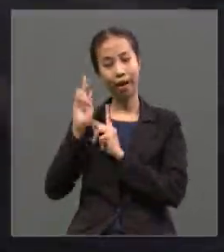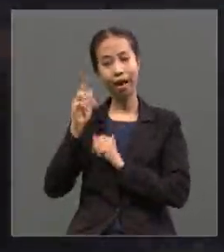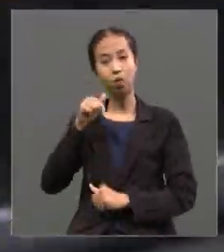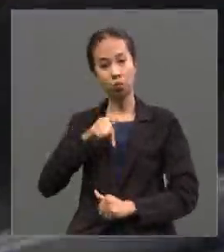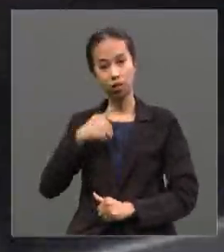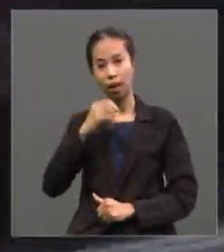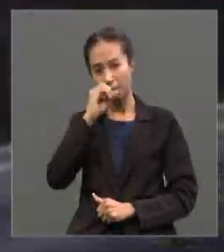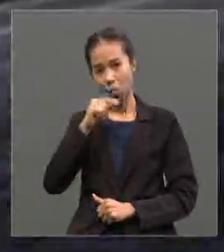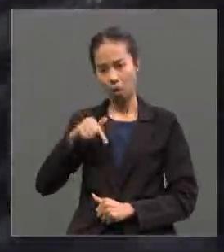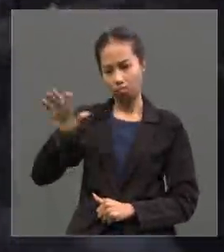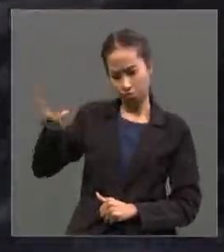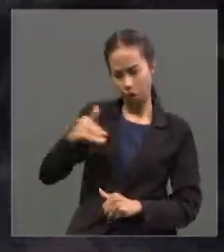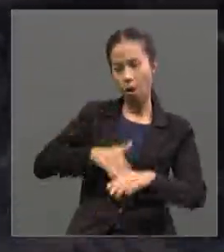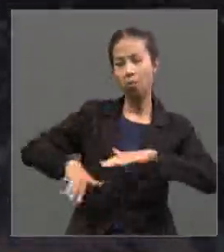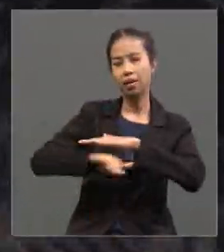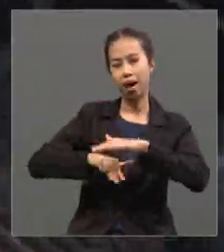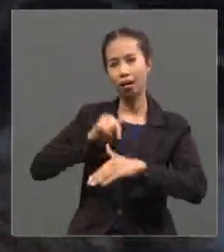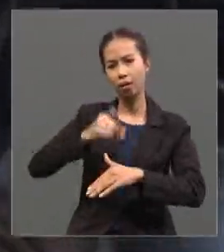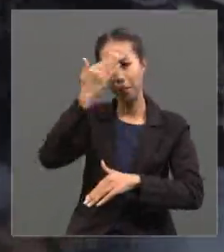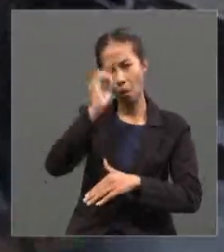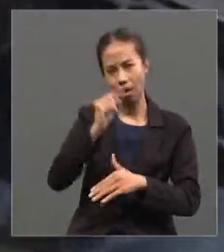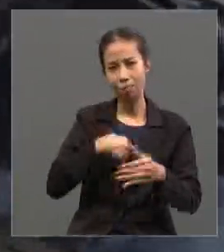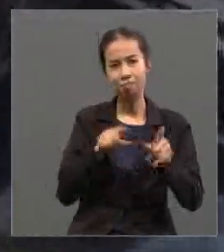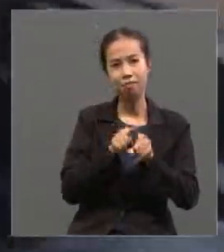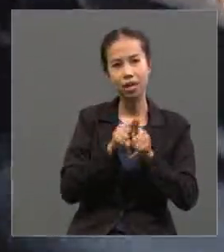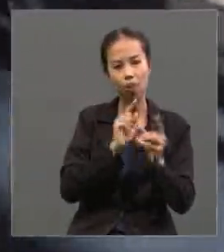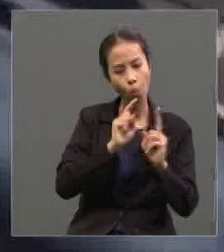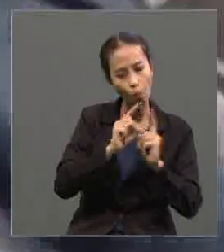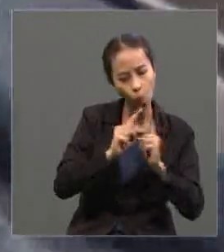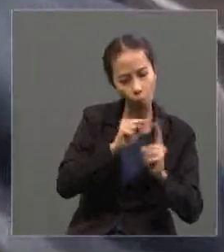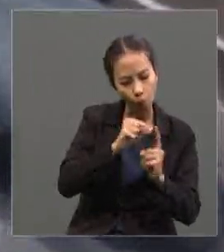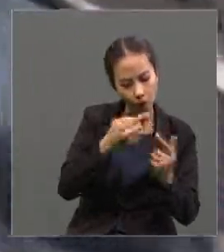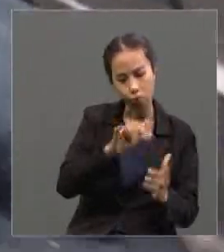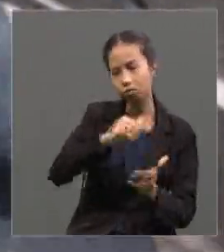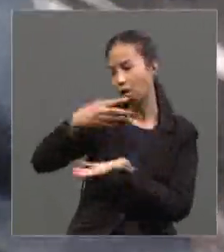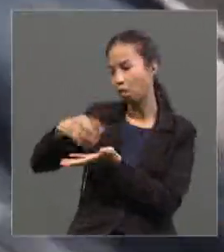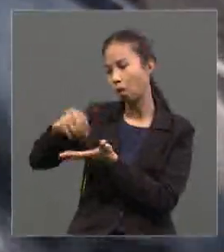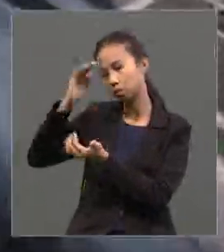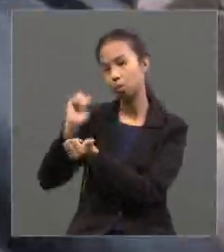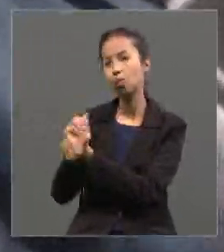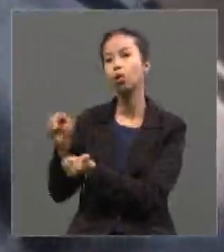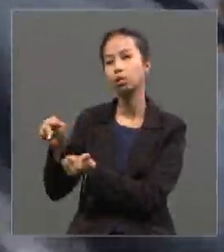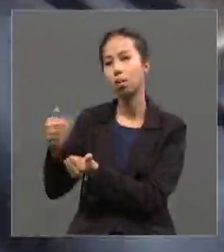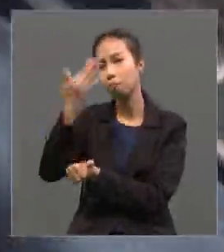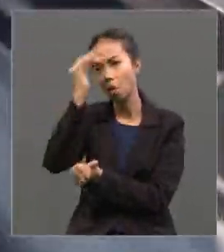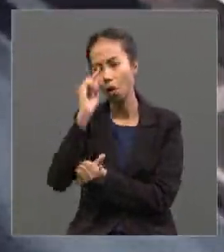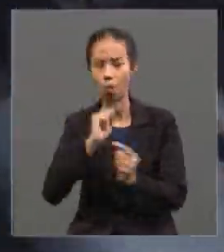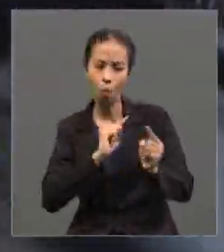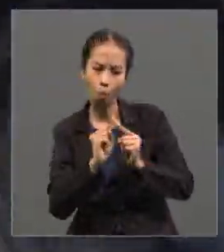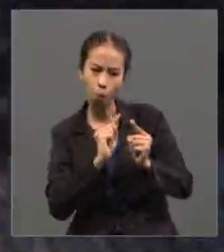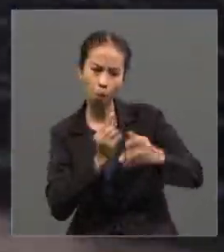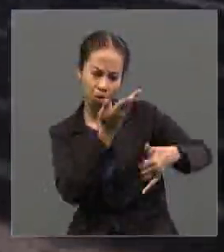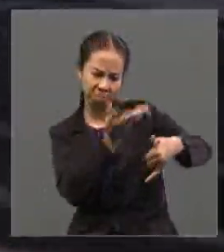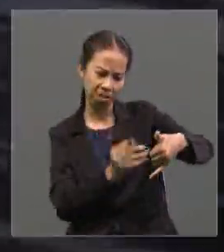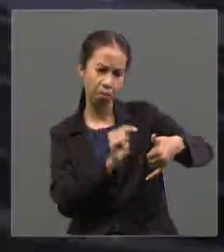นะให้มาเป็นพยานด้วยนะให้มาให้ข้อมูลเพิ่มเติมอะไรด้วยเพราะว่าคืออย่างที่เชอรี่บอกคุยกับแม่ของเด็กติดตามข่